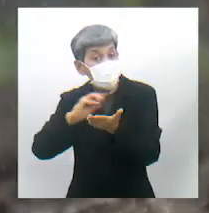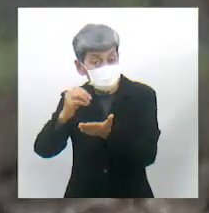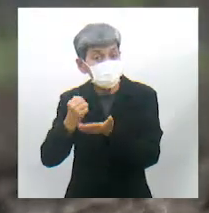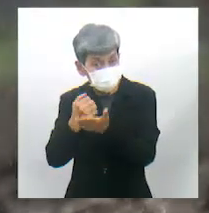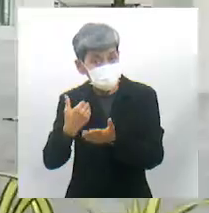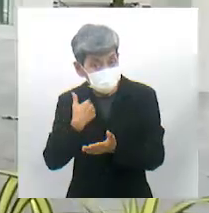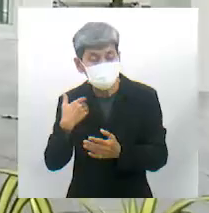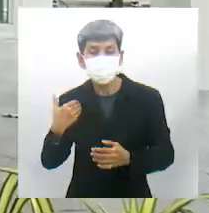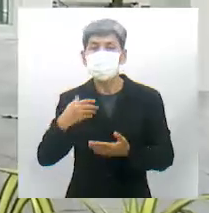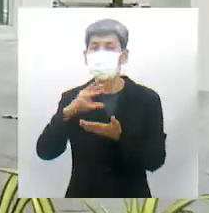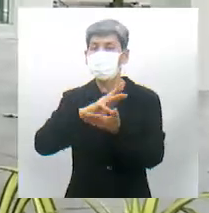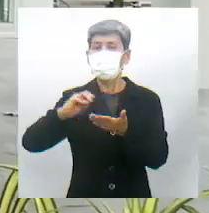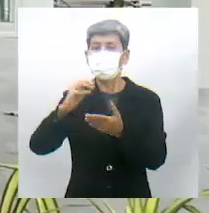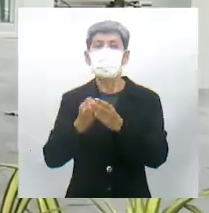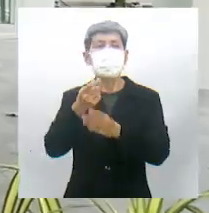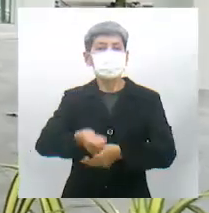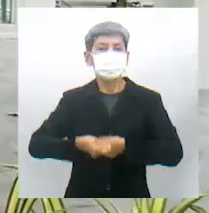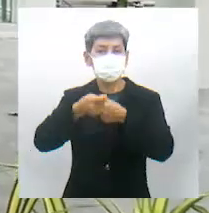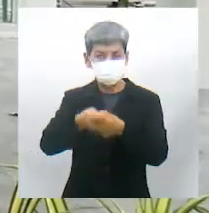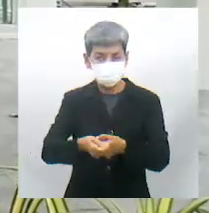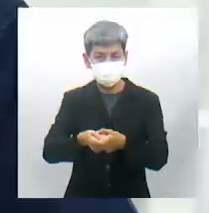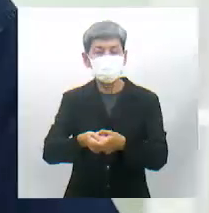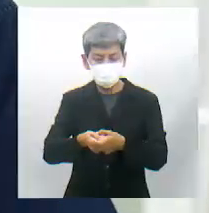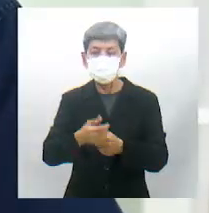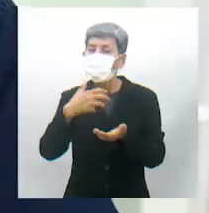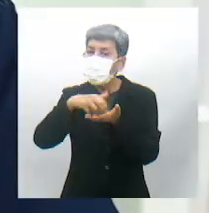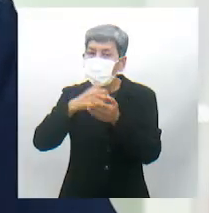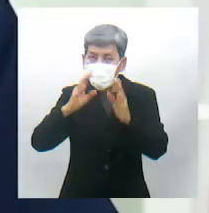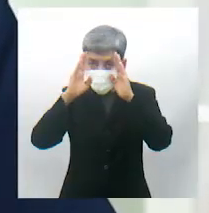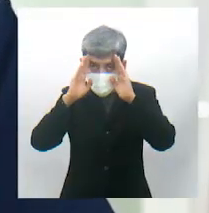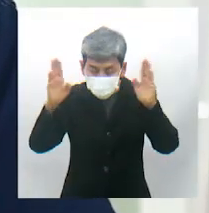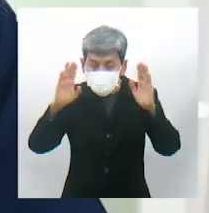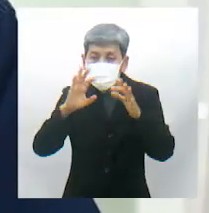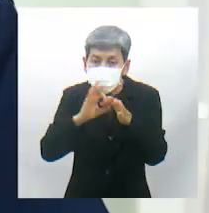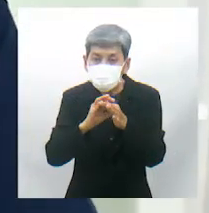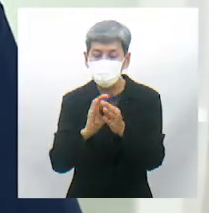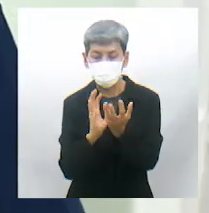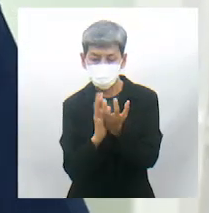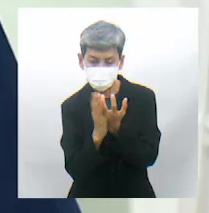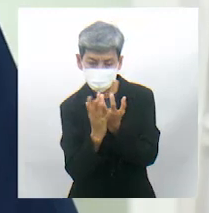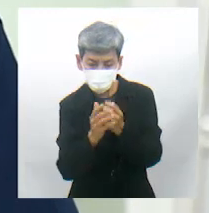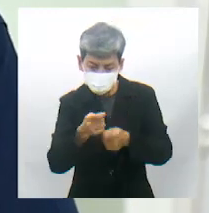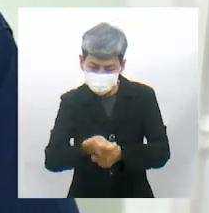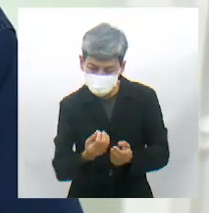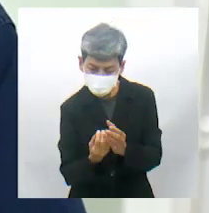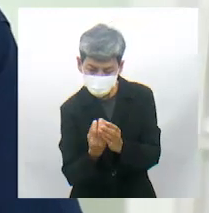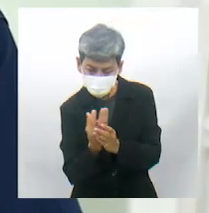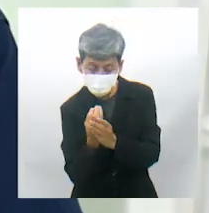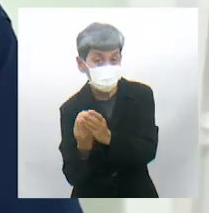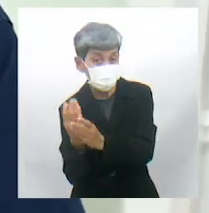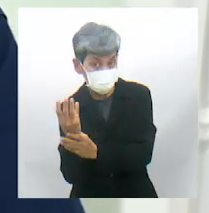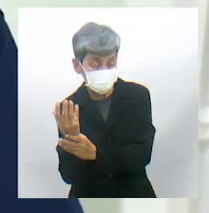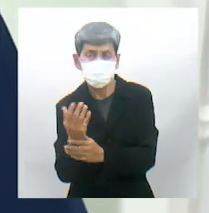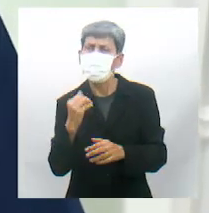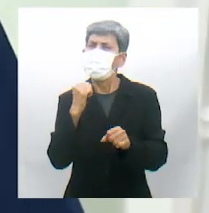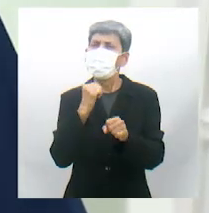นุนอีกไหม ก็มีมหาลัยเกษตรนะครับเข้ามาให้ความรู้เรื่องเกี่ยวกับการปลูกผักครับแล้วก็มี